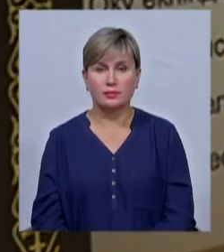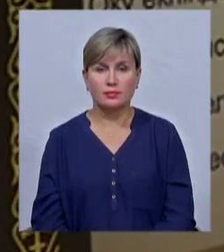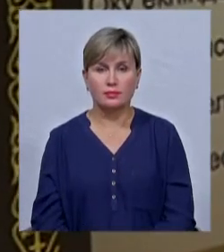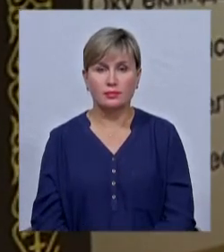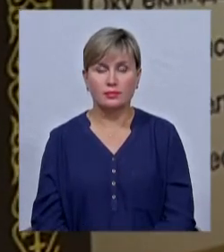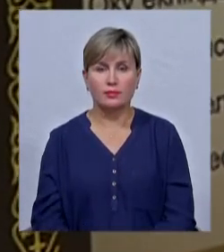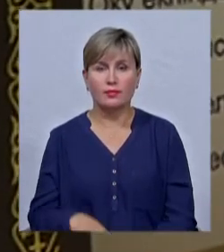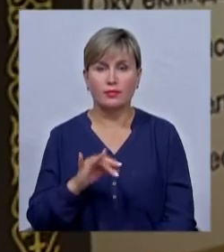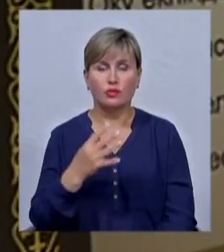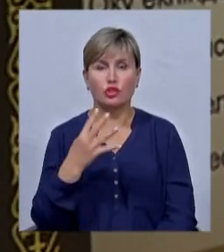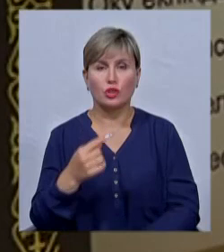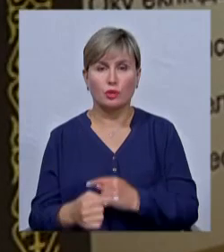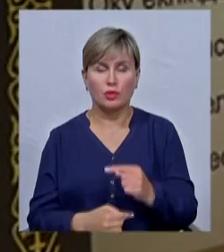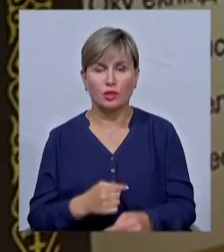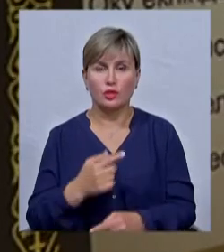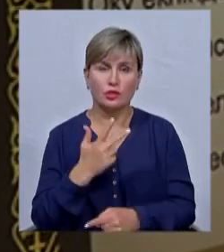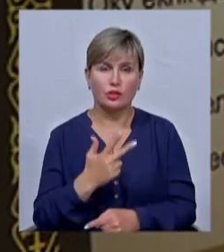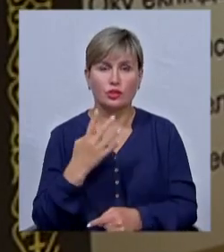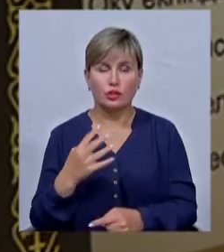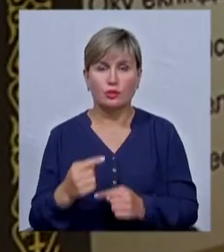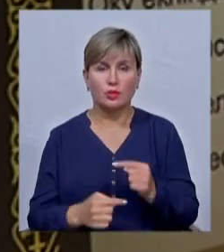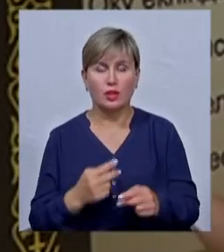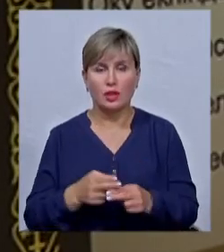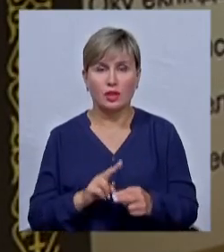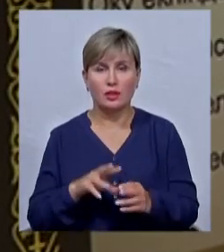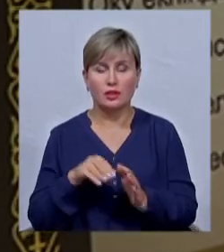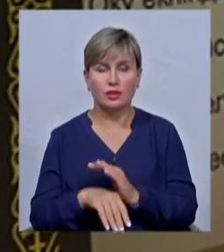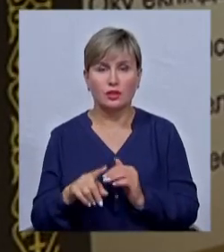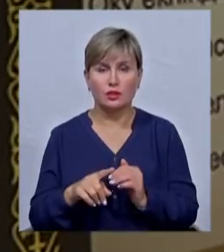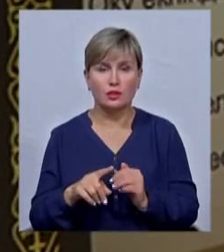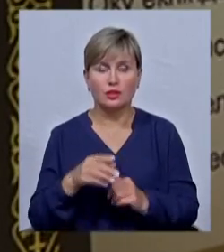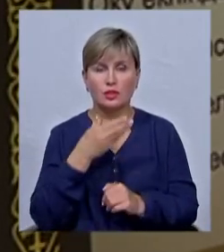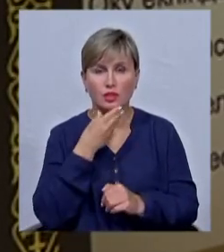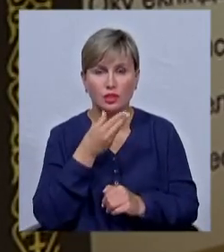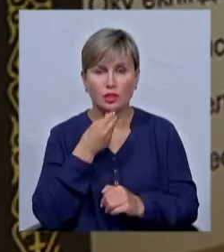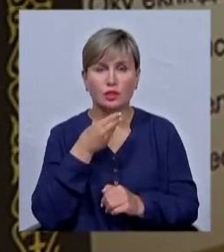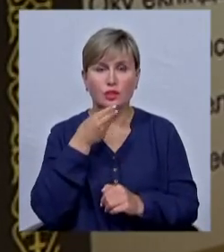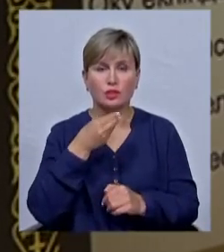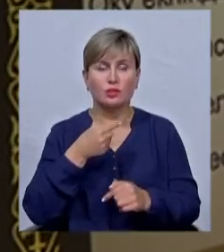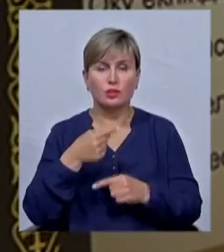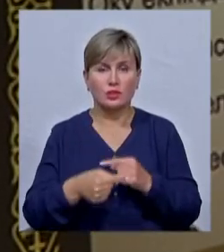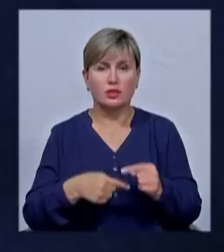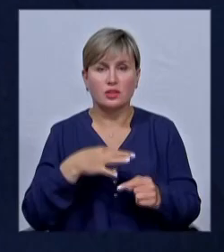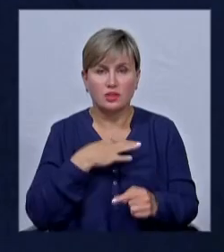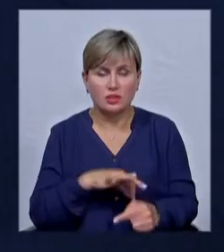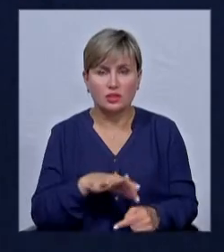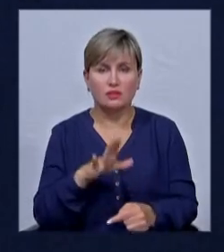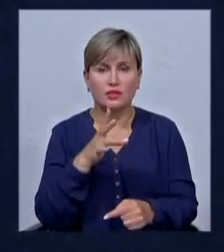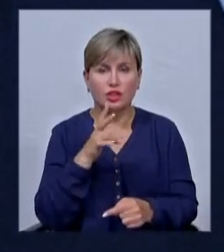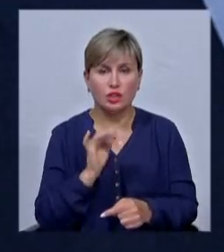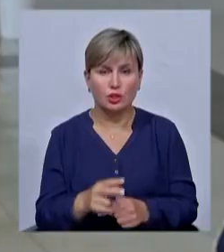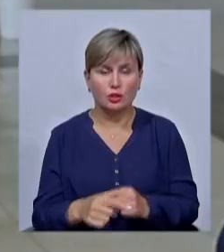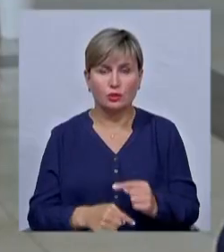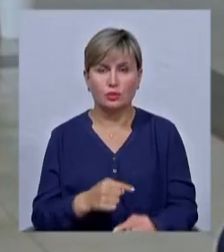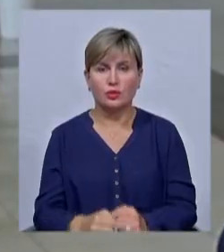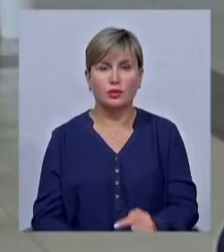четыре поколения 3 4 поколений это значит прадедушка дедушка сын и внук он опасный пастор